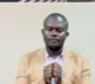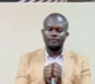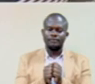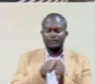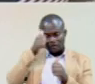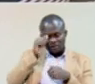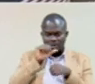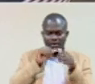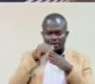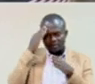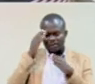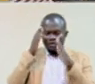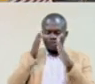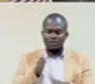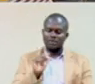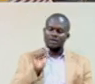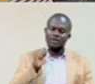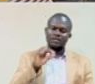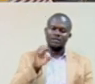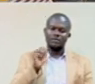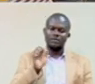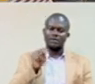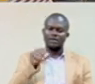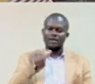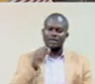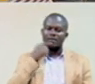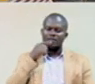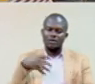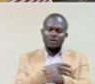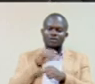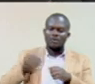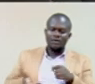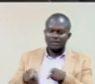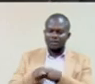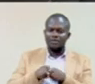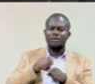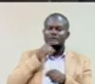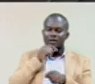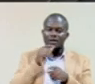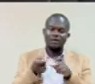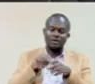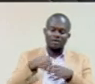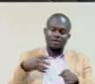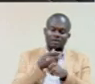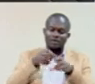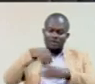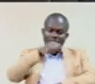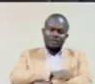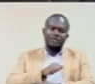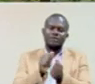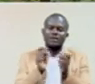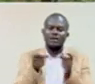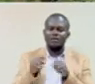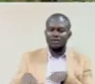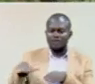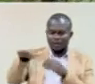Umuhanga mu byana n'ubumenyamuntu Kagemanyire Unari avuga ko ubushobozi bw'umugore ari kimwe n'ubw'umugabo, hakiyongeraho ubumenyi n'ubushobozi bakura amashuri naho bakurira.